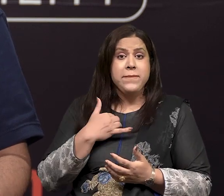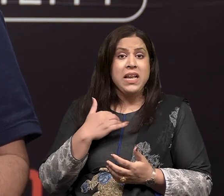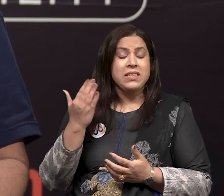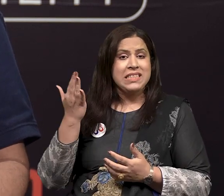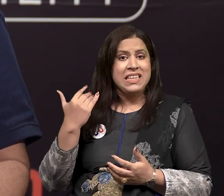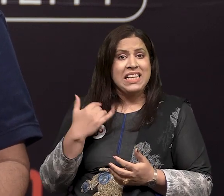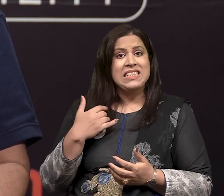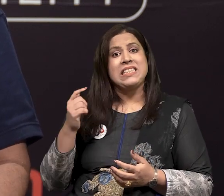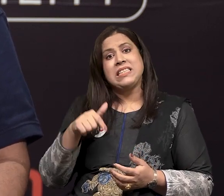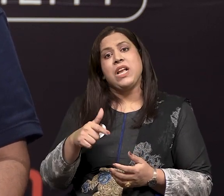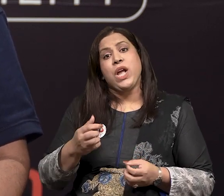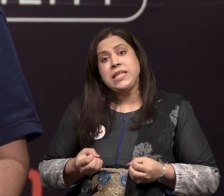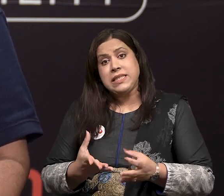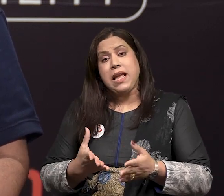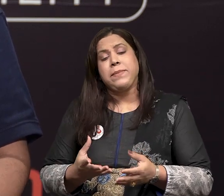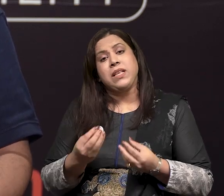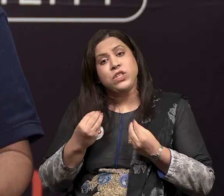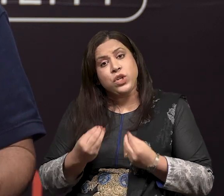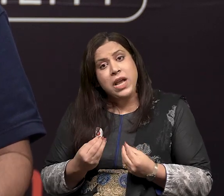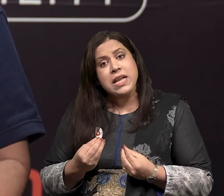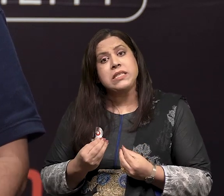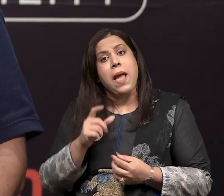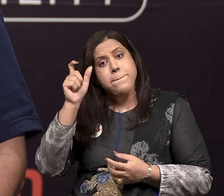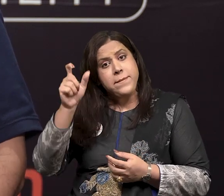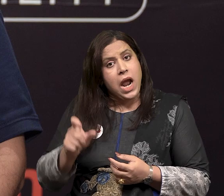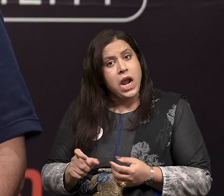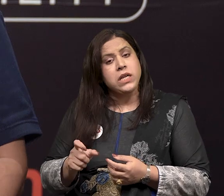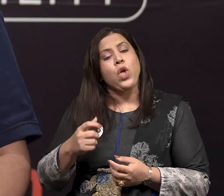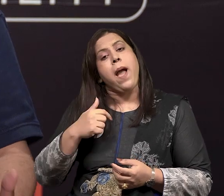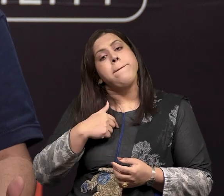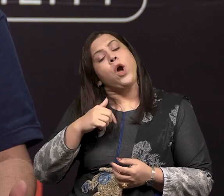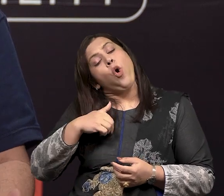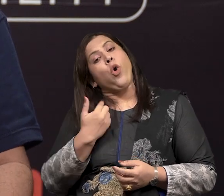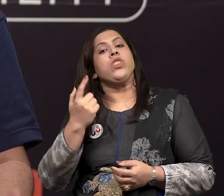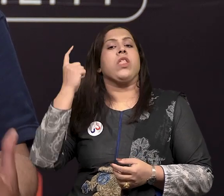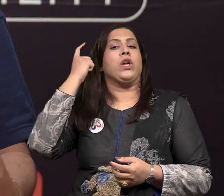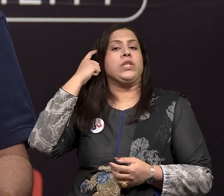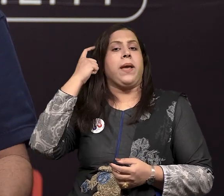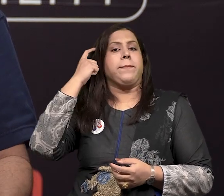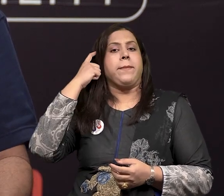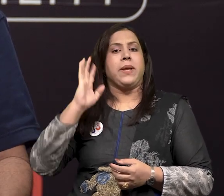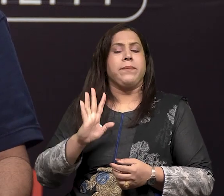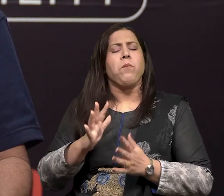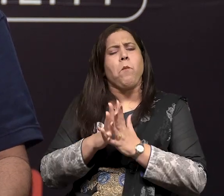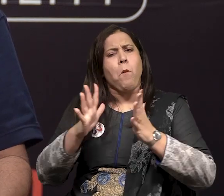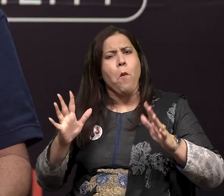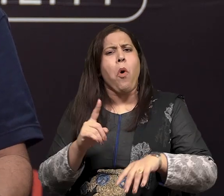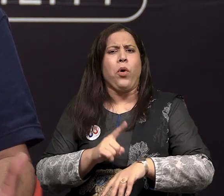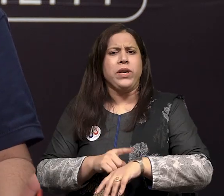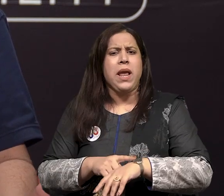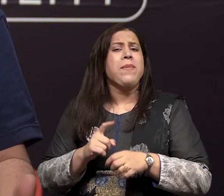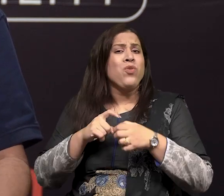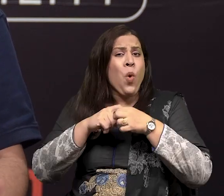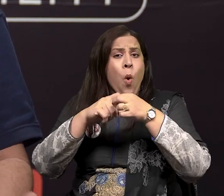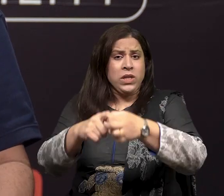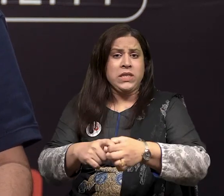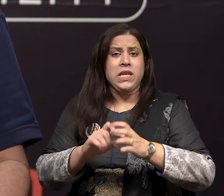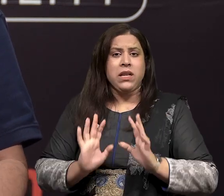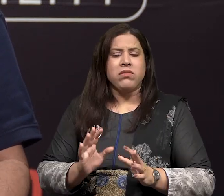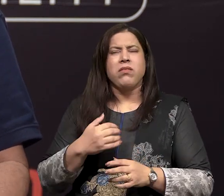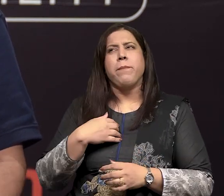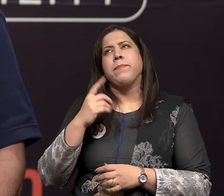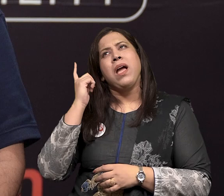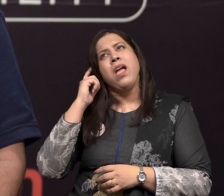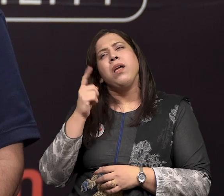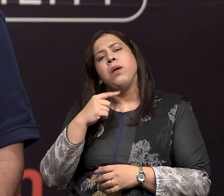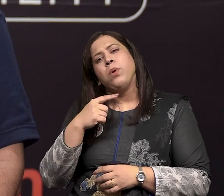or they question, तो आप खुद सोचने पे मजबूर हो जाते हैं. बहुत दफ़ा ऐसा हुआ है कि वो क्वेश्चन करते हैं तो मैं कहता हूँ ना